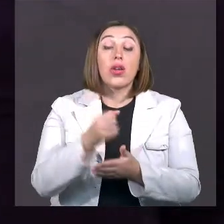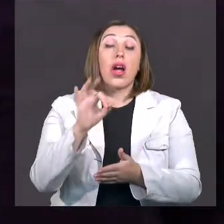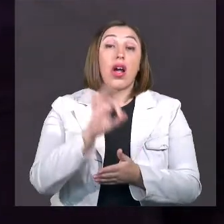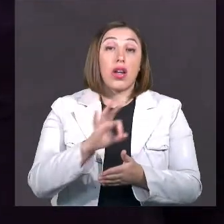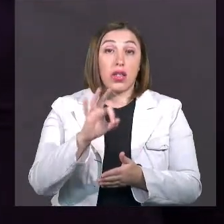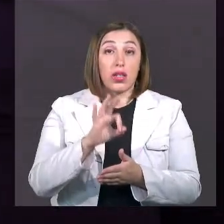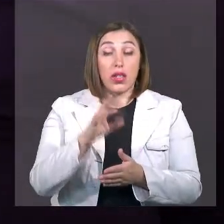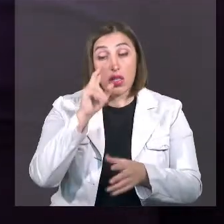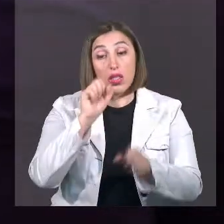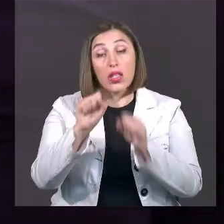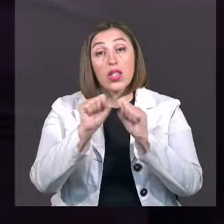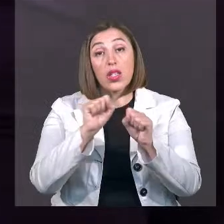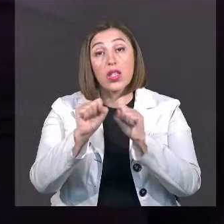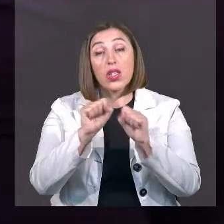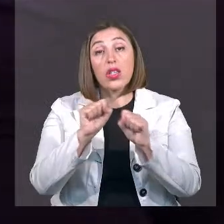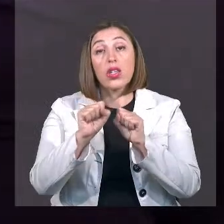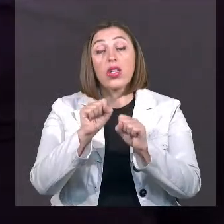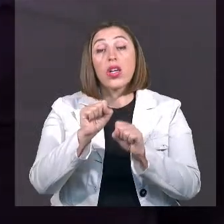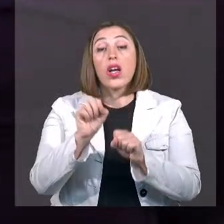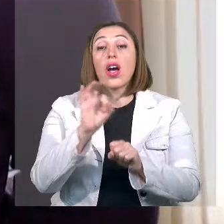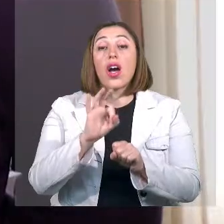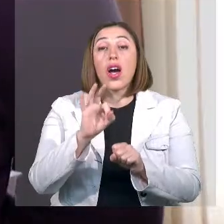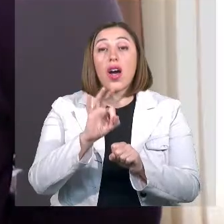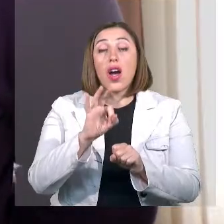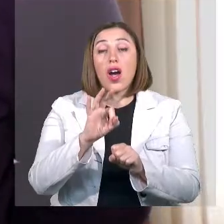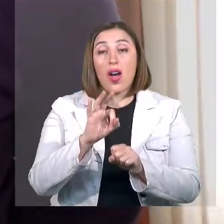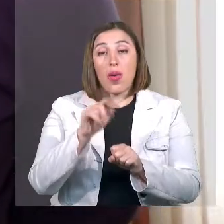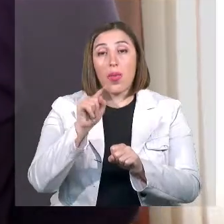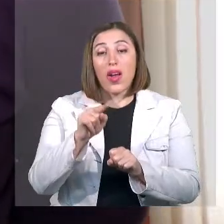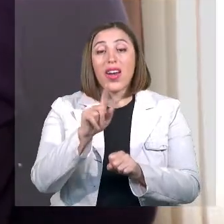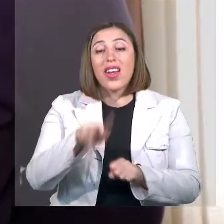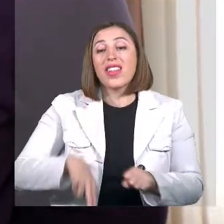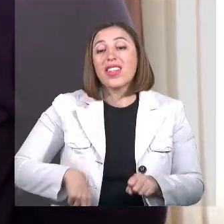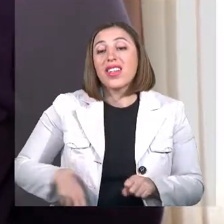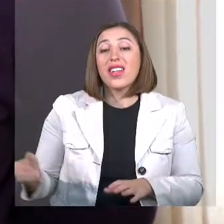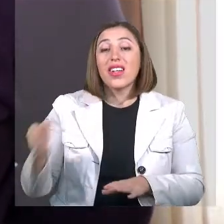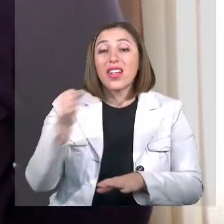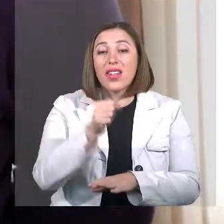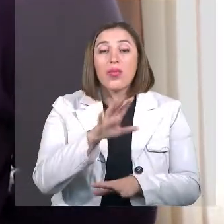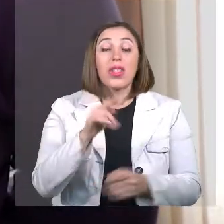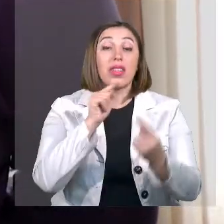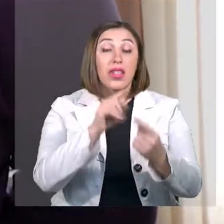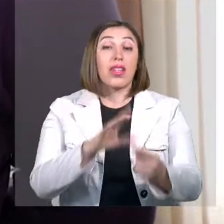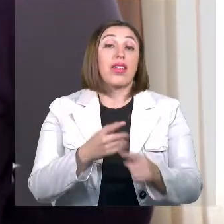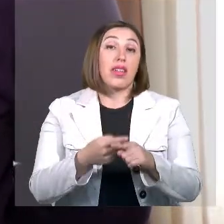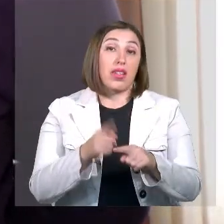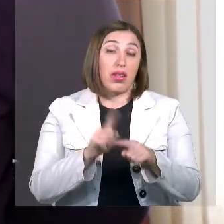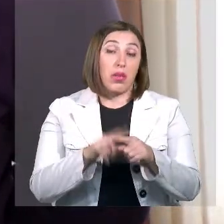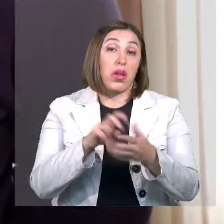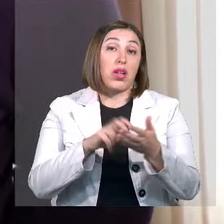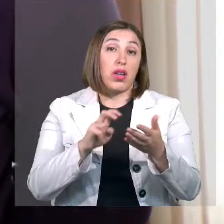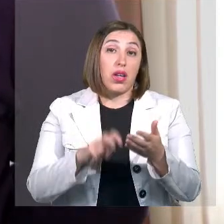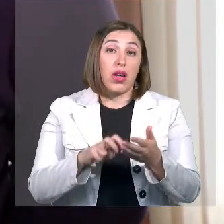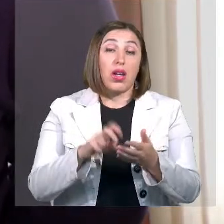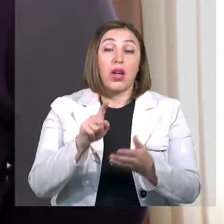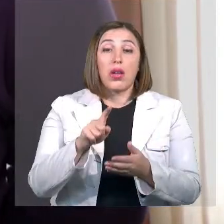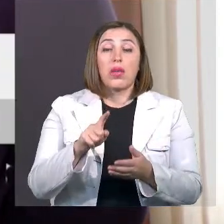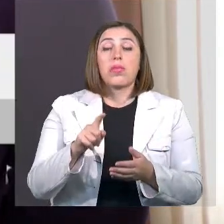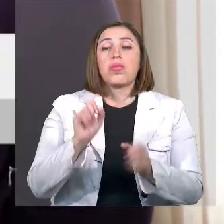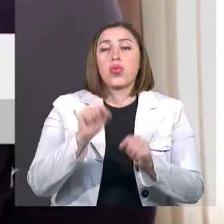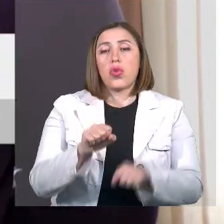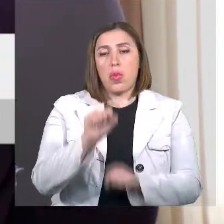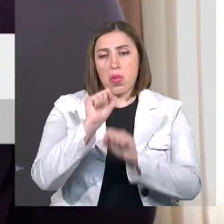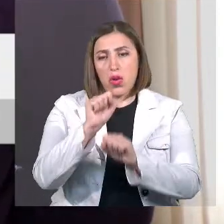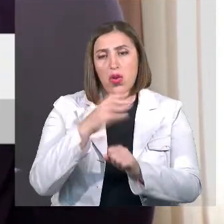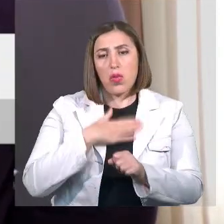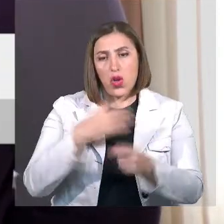որ իշխանությունների համար անցանկալի թեկնածուն ընտրվեց։ Դասախոսական կազմի ուսանող պատրաստ է դուրս գալ պայքարի, պաշտպանելու իր